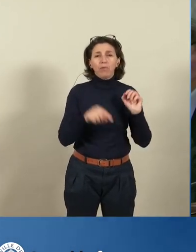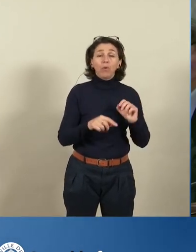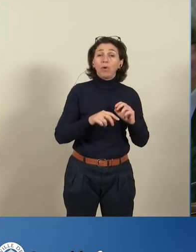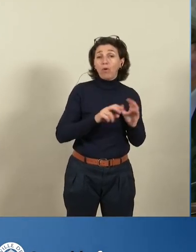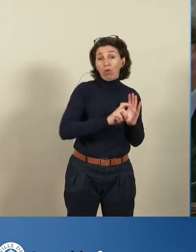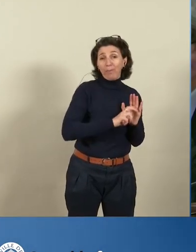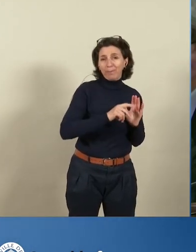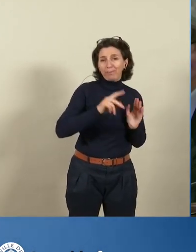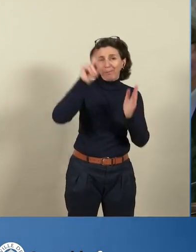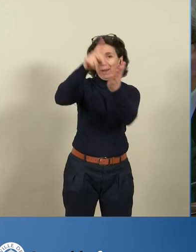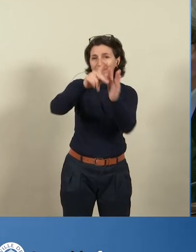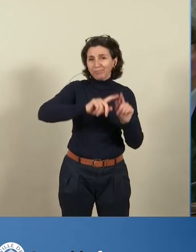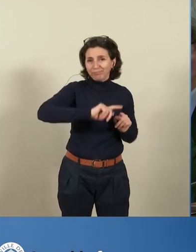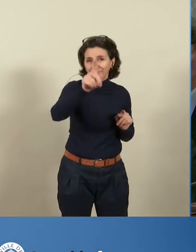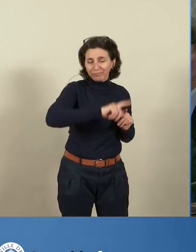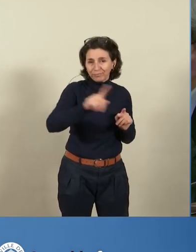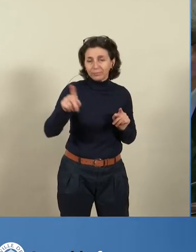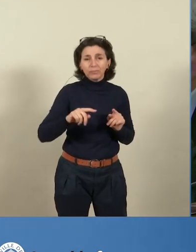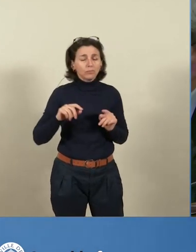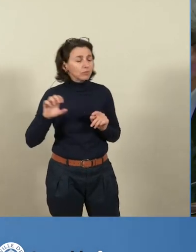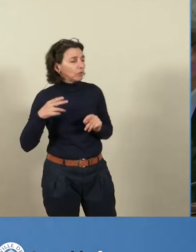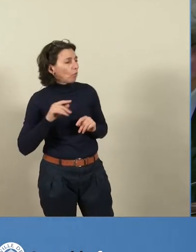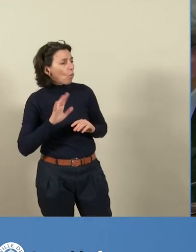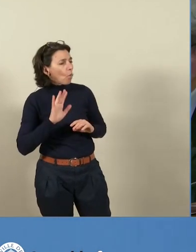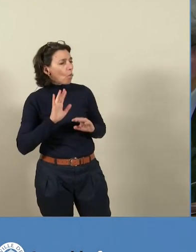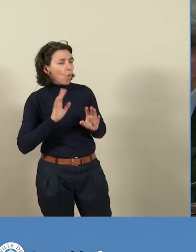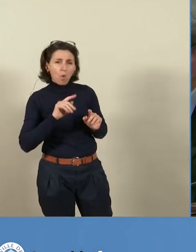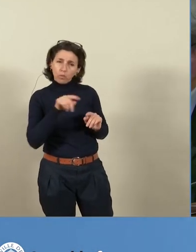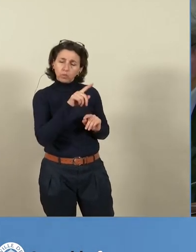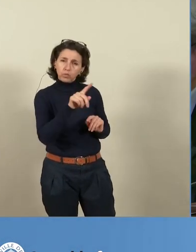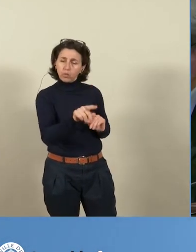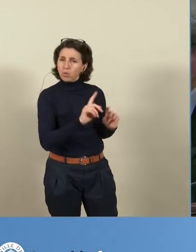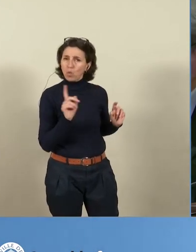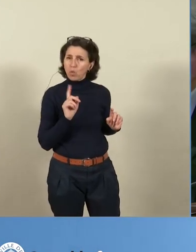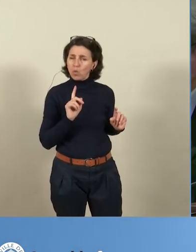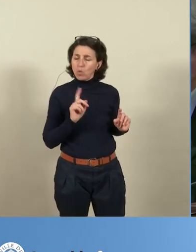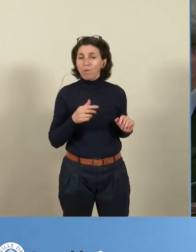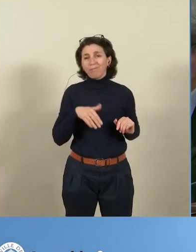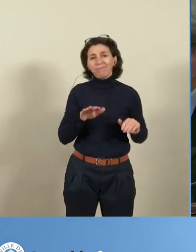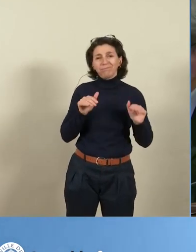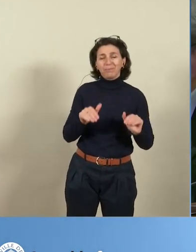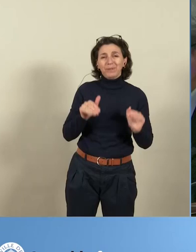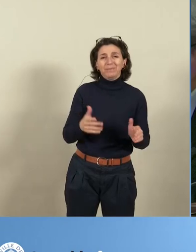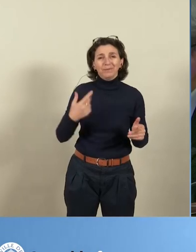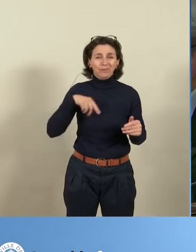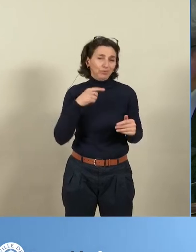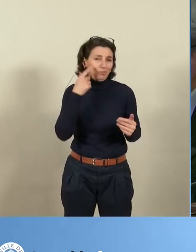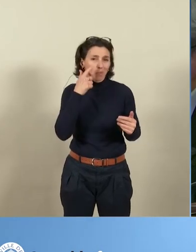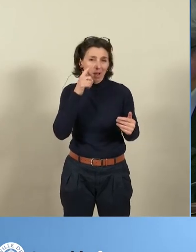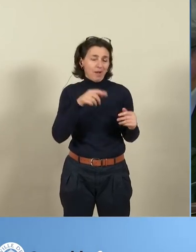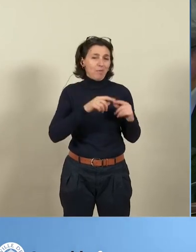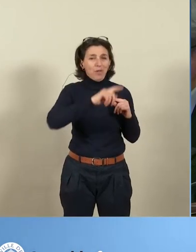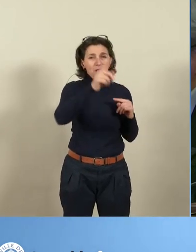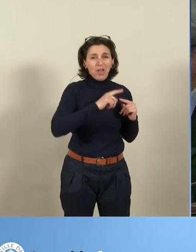dément envisager à ce stade toute suppression de train sur la ligne il est incontestable que celle-ci est aujourd'hui dégradée par un